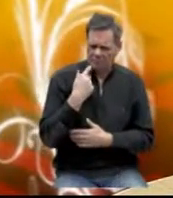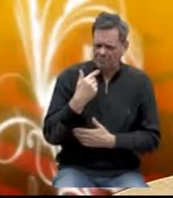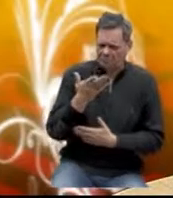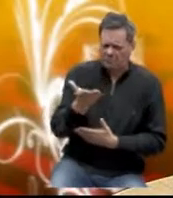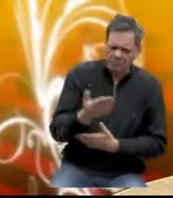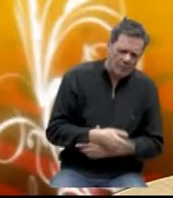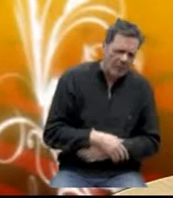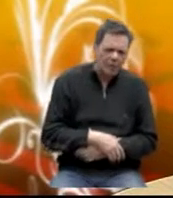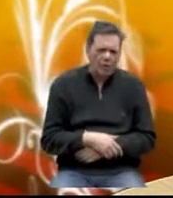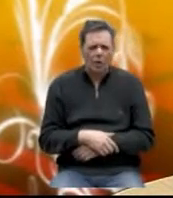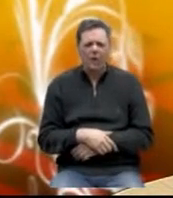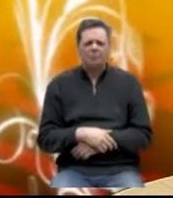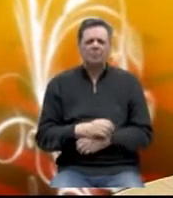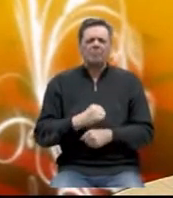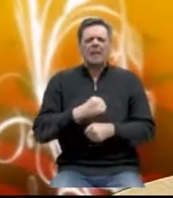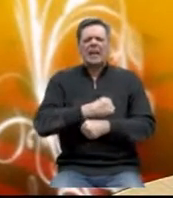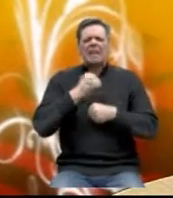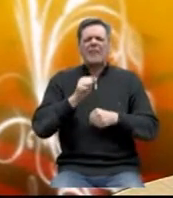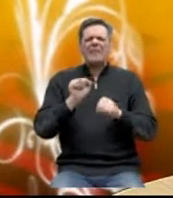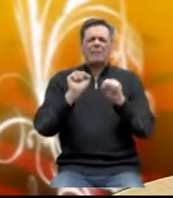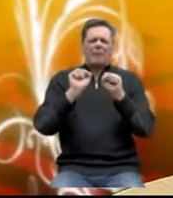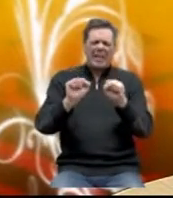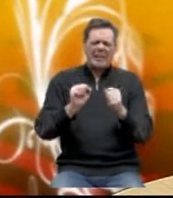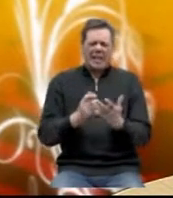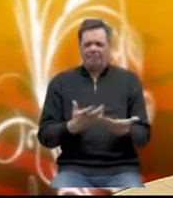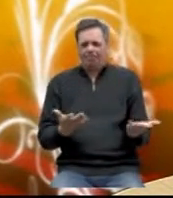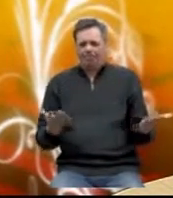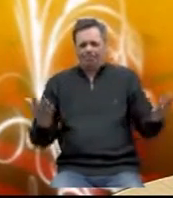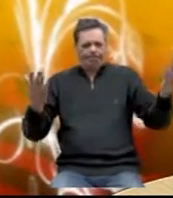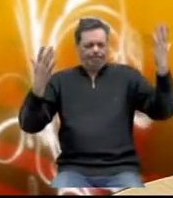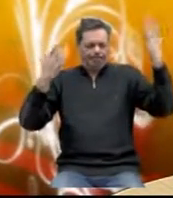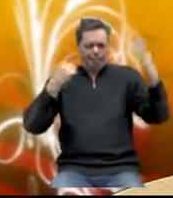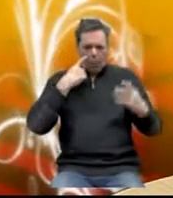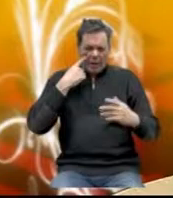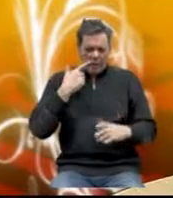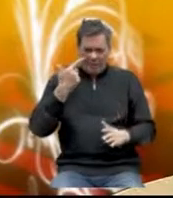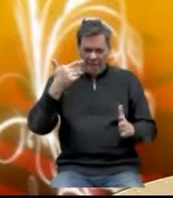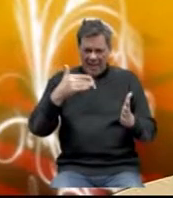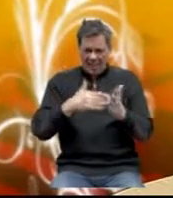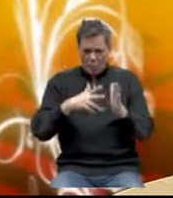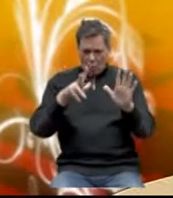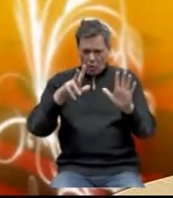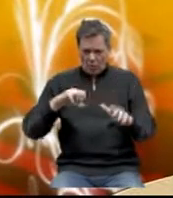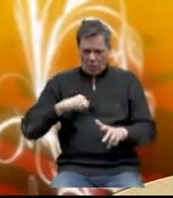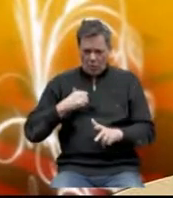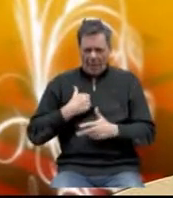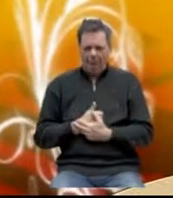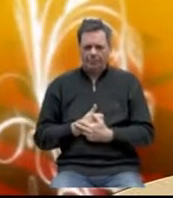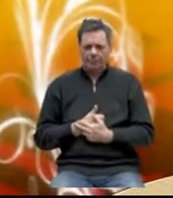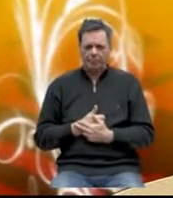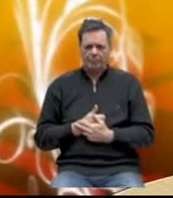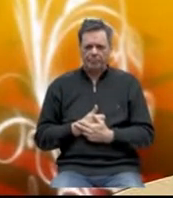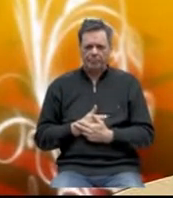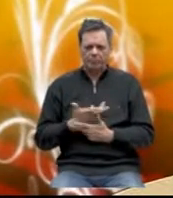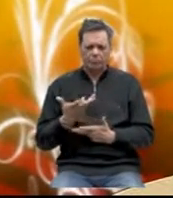malo se razvija neka prevencija, već se, pogledajte, 2008. Pogledajte ovo. tu je uložen